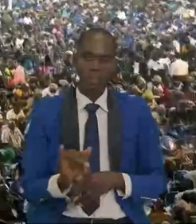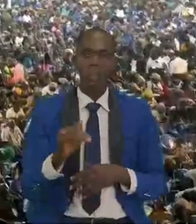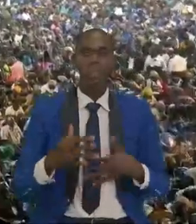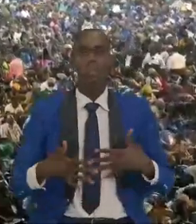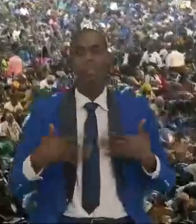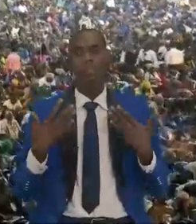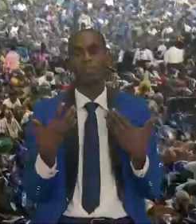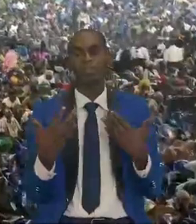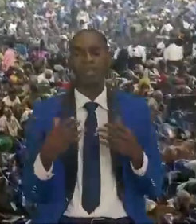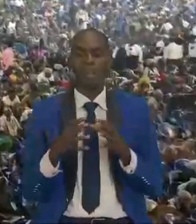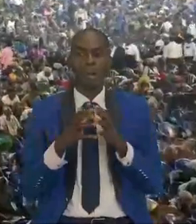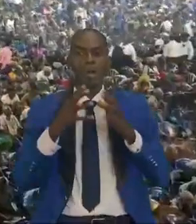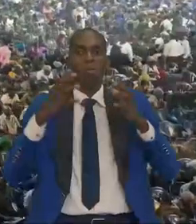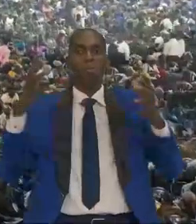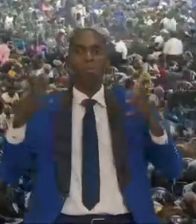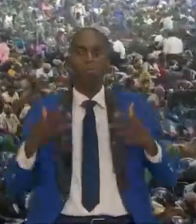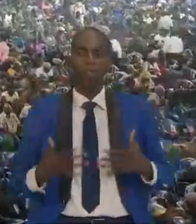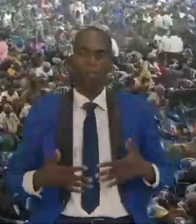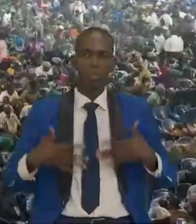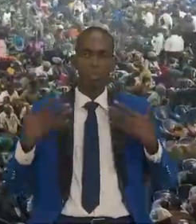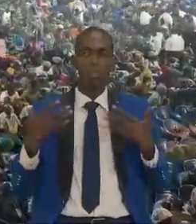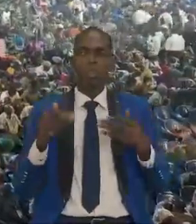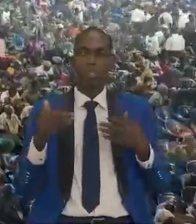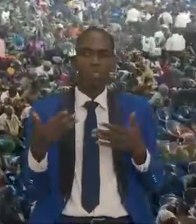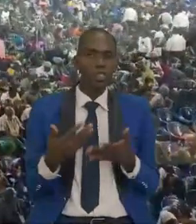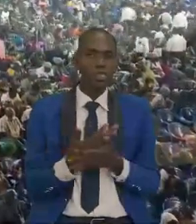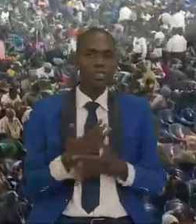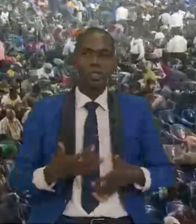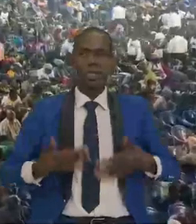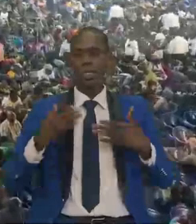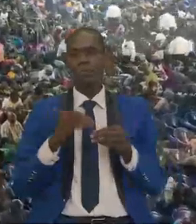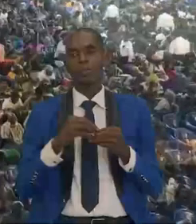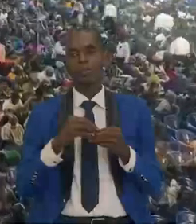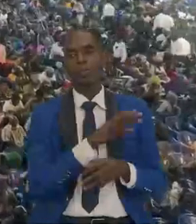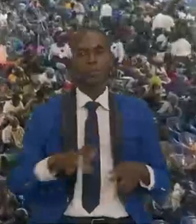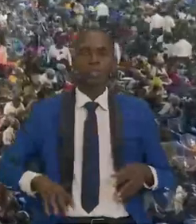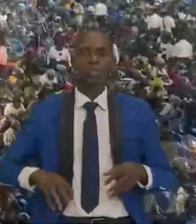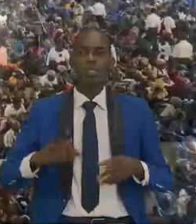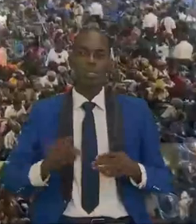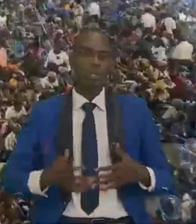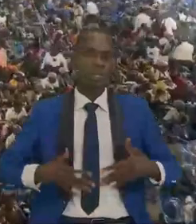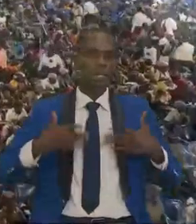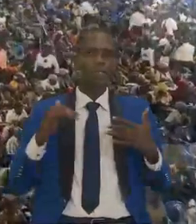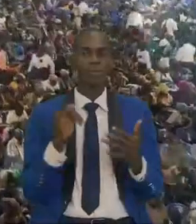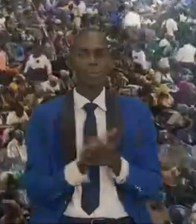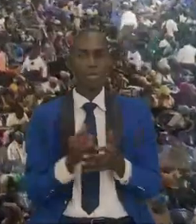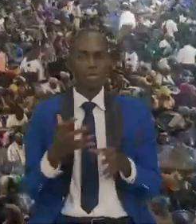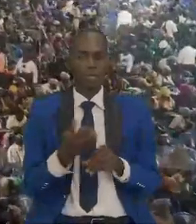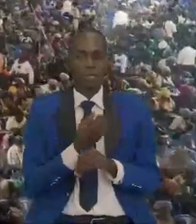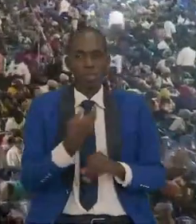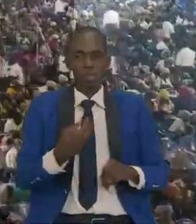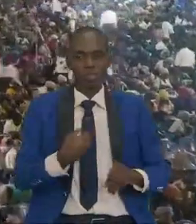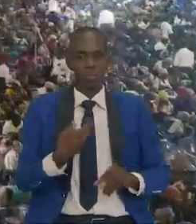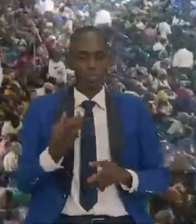là. La vie éternelle à vous. La vie abondante à vous. Une nouvelle vie en Christ.